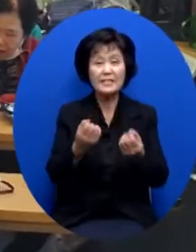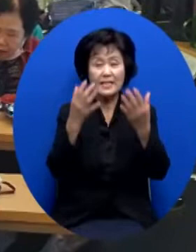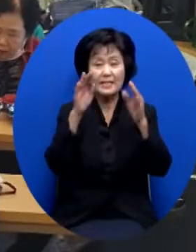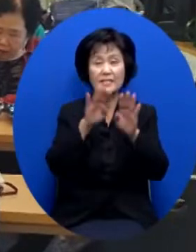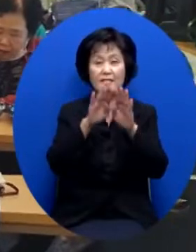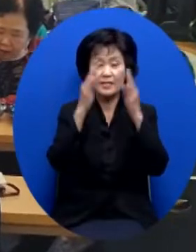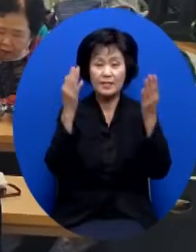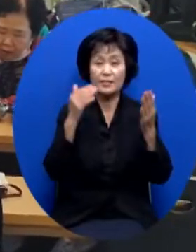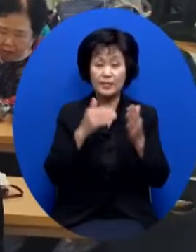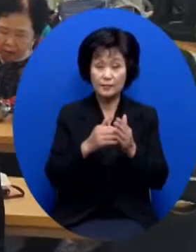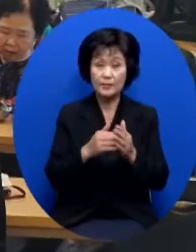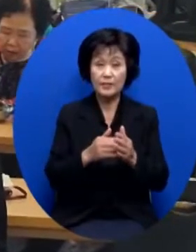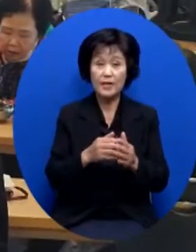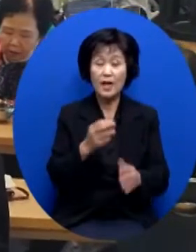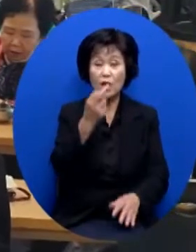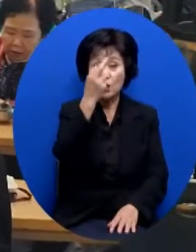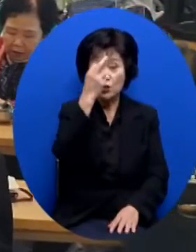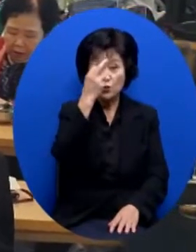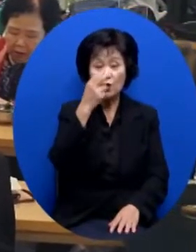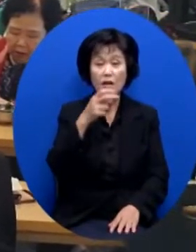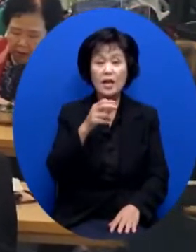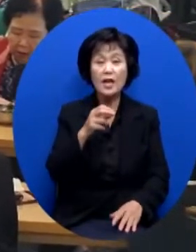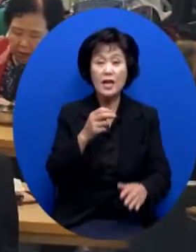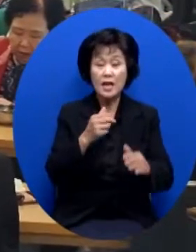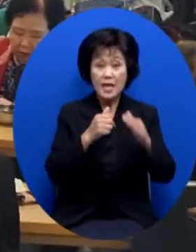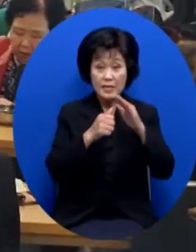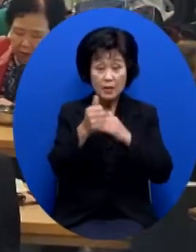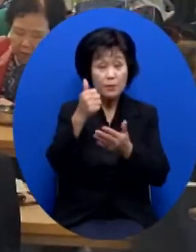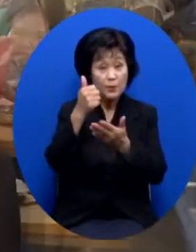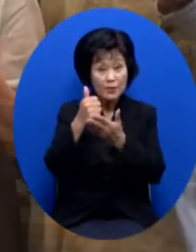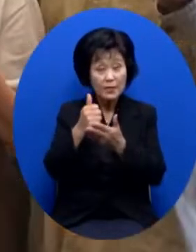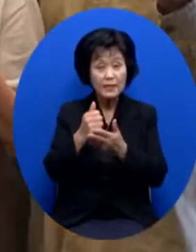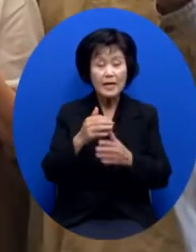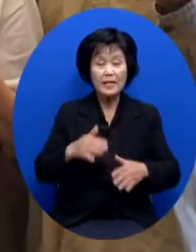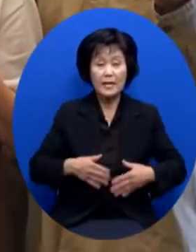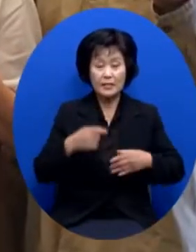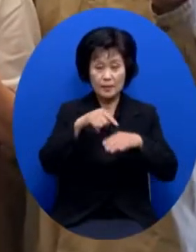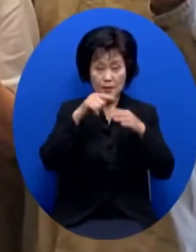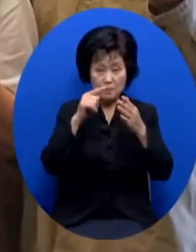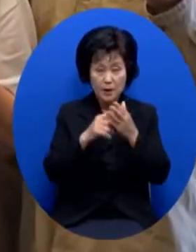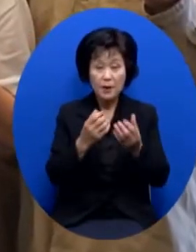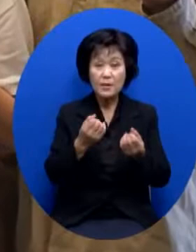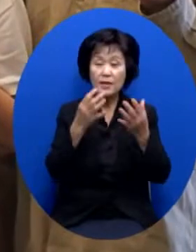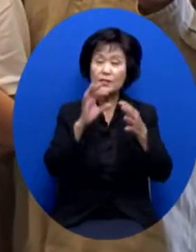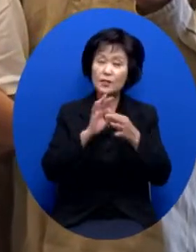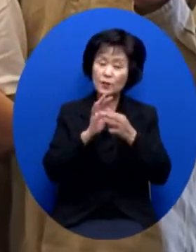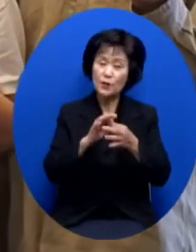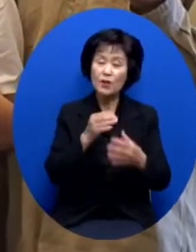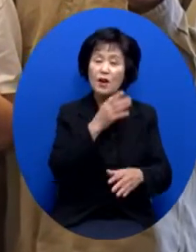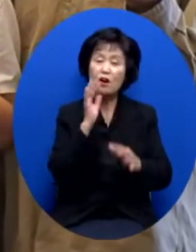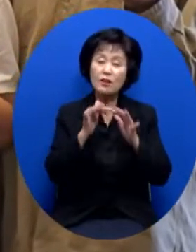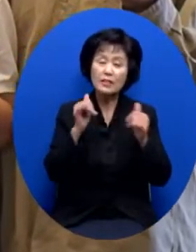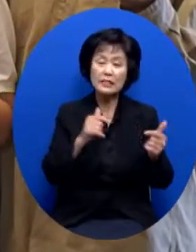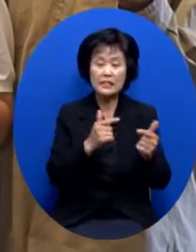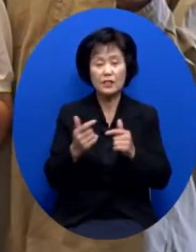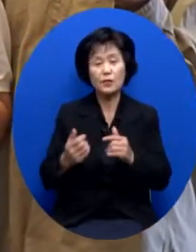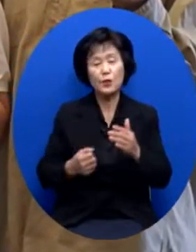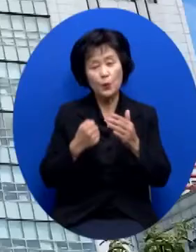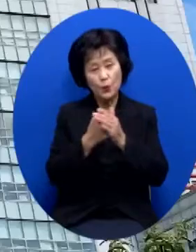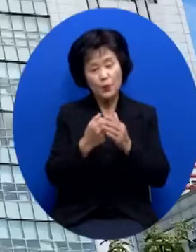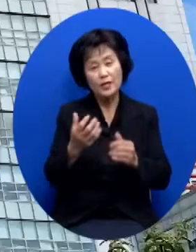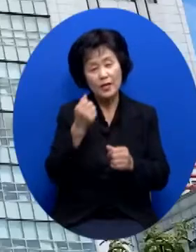월드뷰티엔즈 최에스더 회장은 따뜻한 마음을 모아 준비한 행사를 통해 어르신분들이 용기를 갖고 사시길 바란다고 전했습니다.